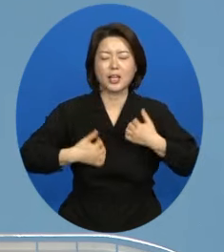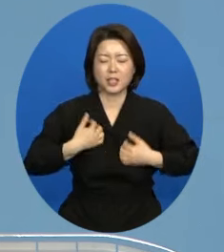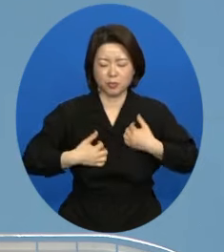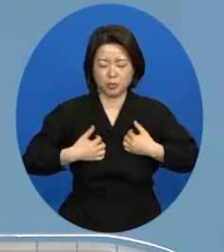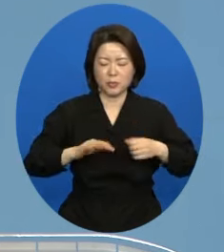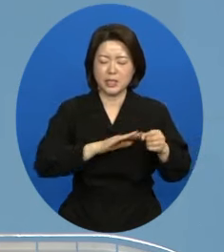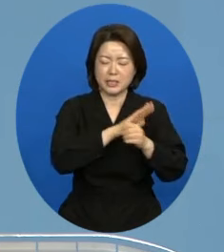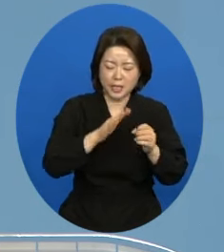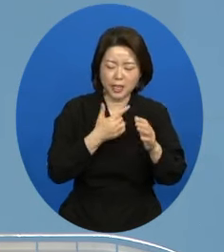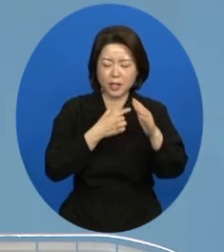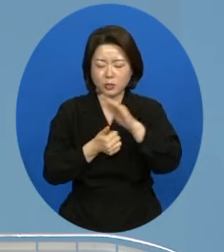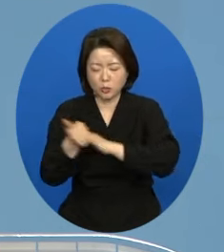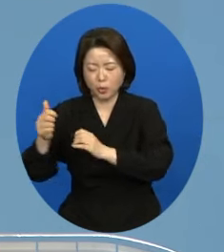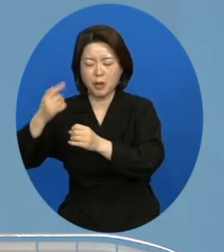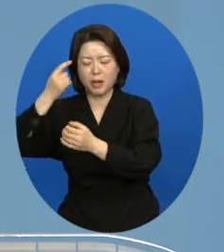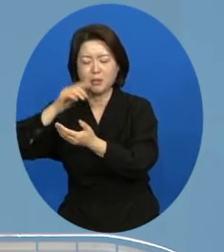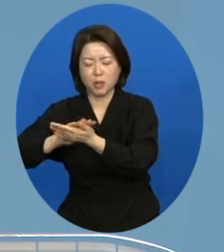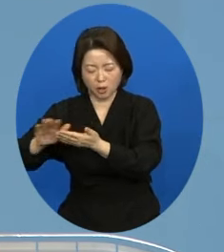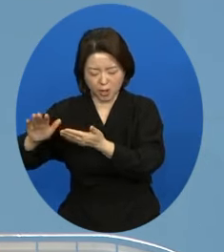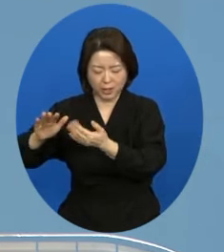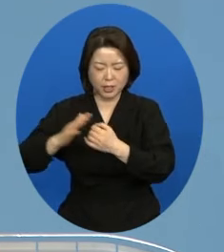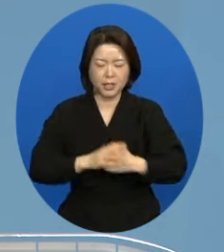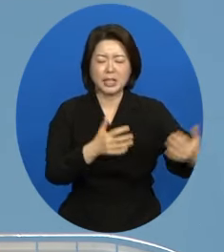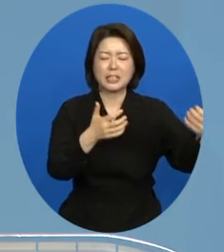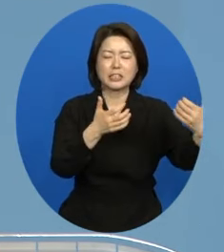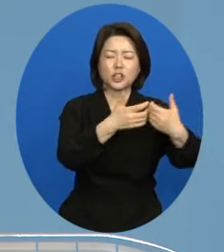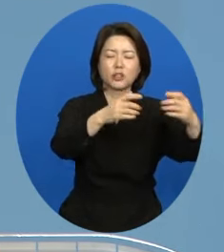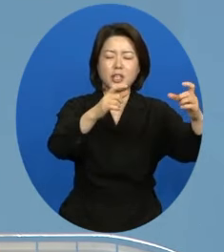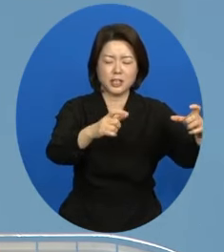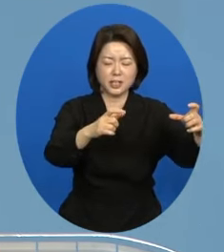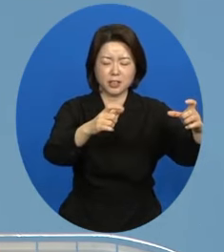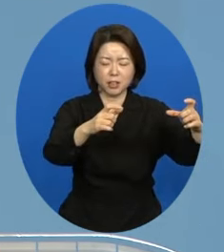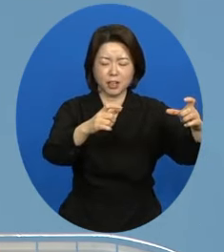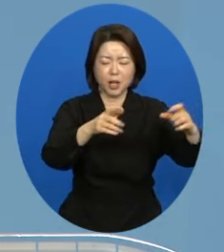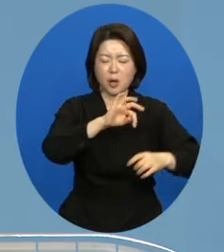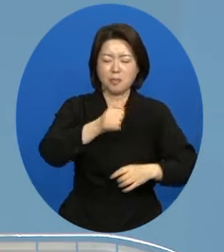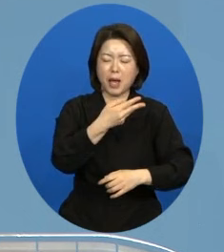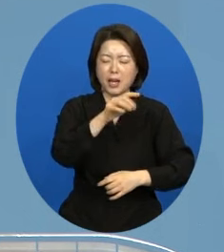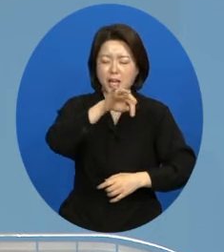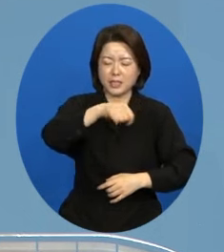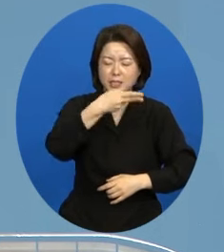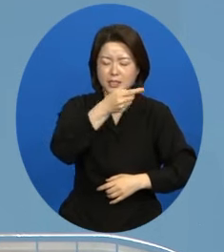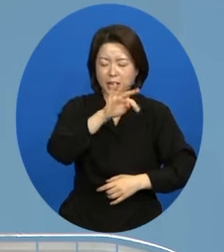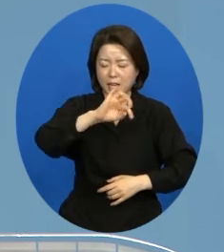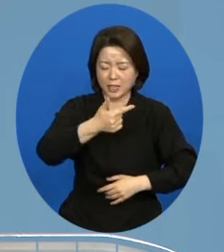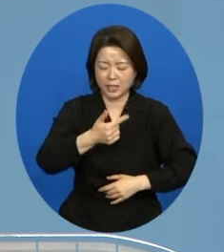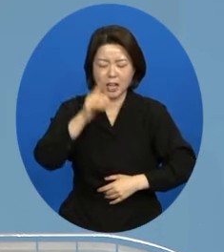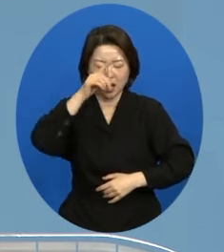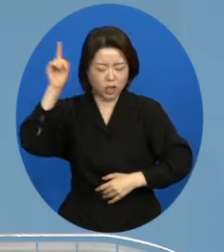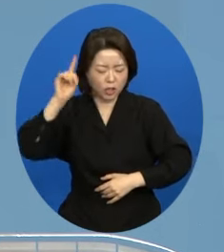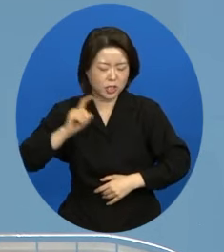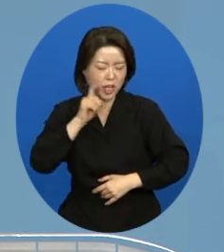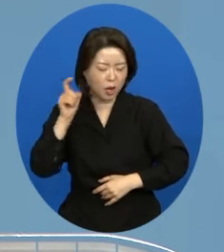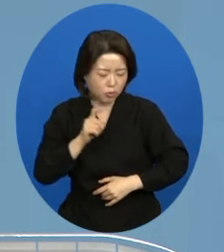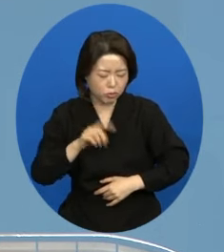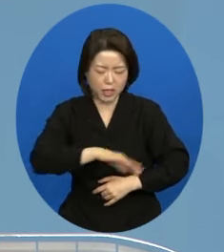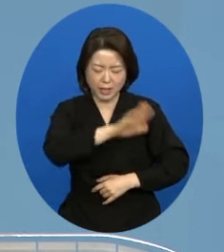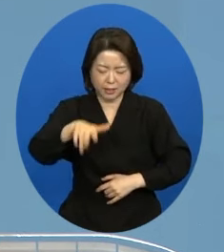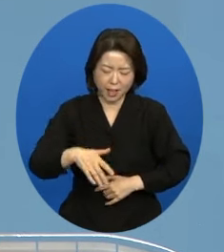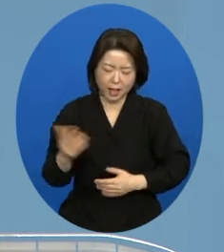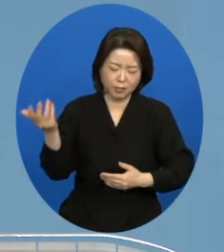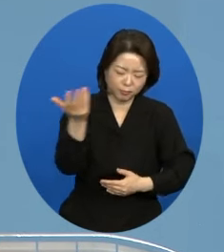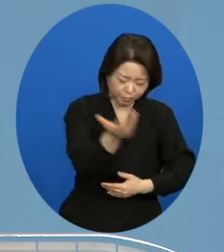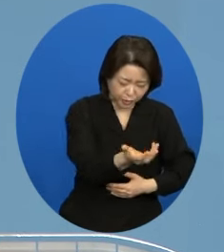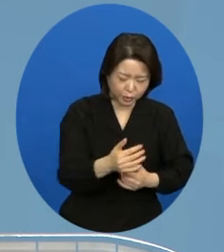소망과 평강이 전쟁 지역에 팔레스틴 또 러시아 우크라이나 지역에도 임하게 하여 주셔서